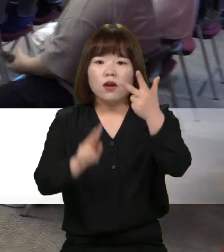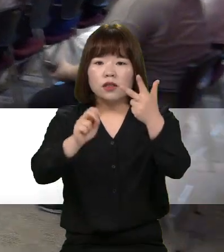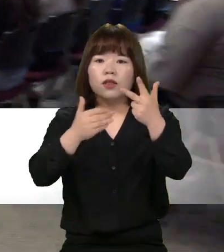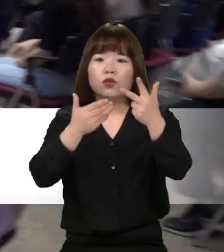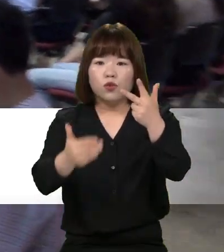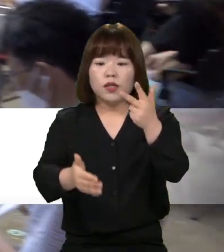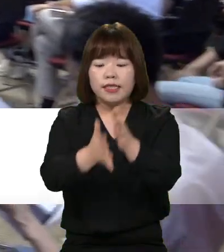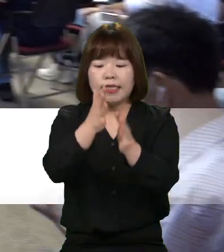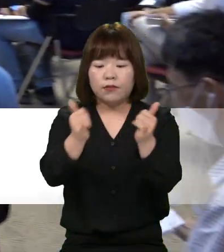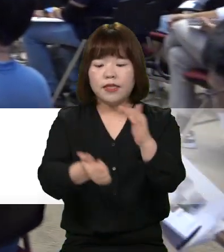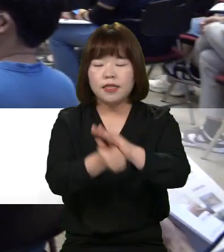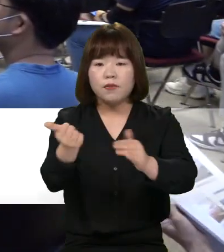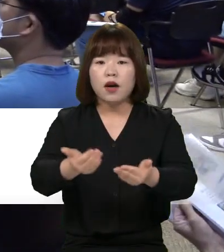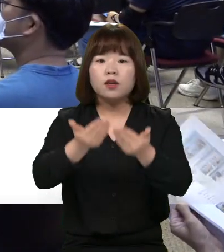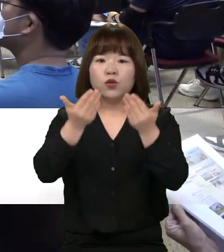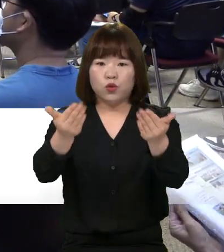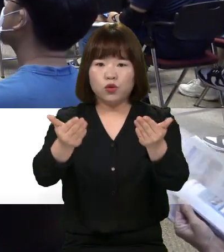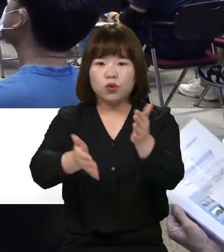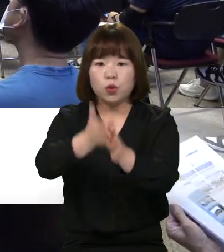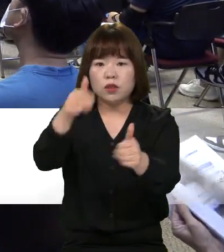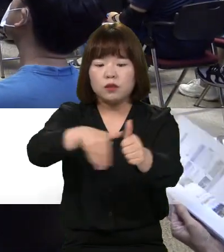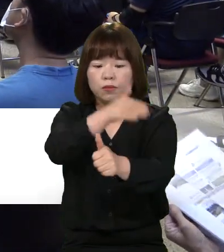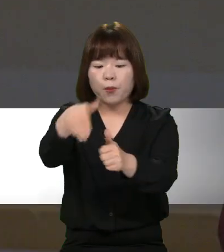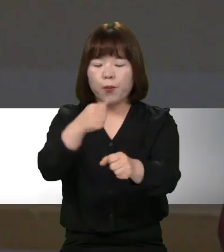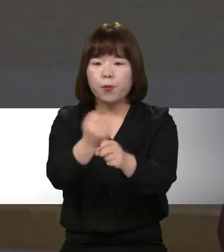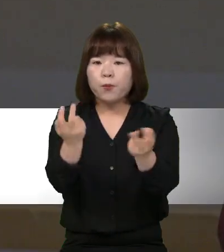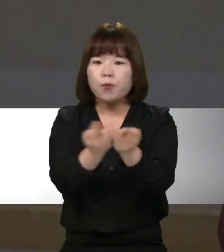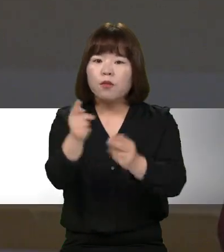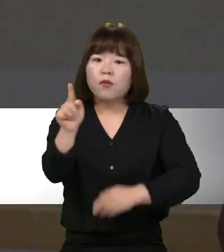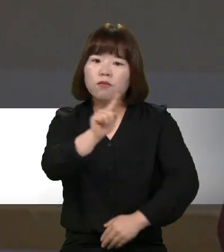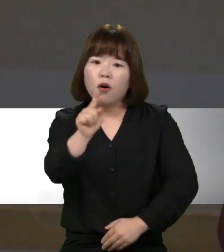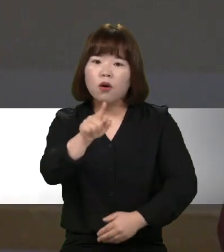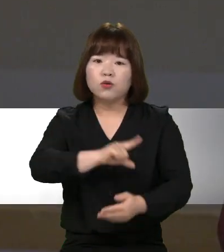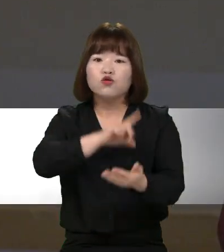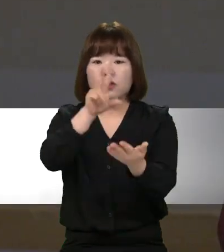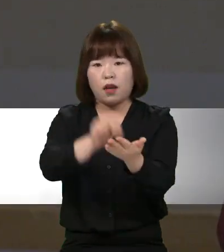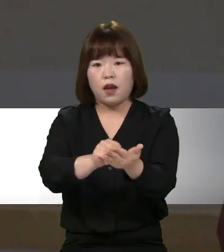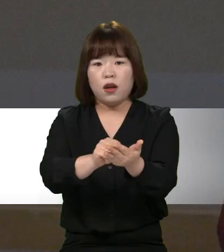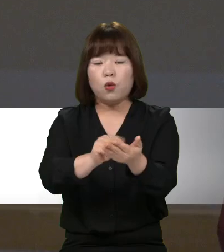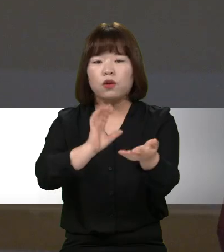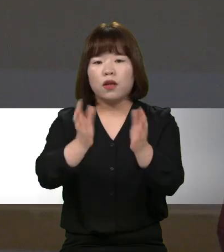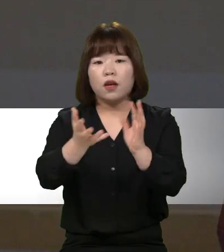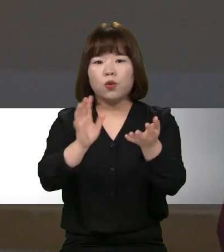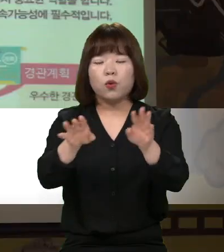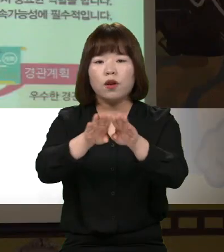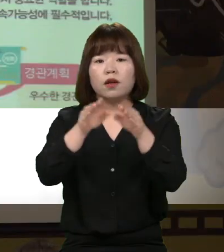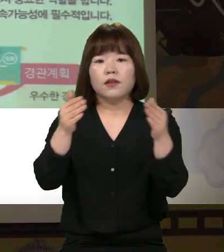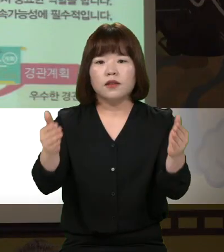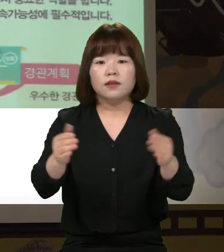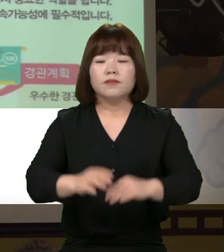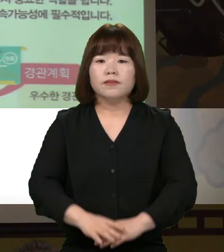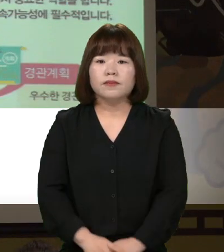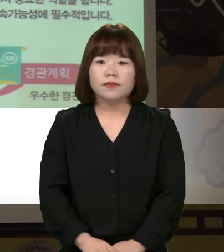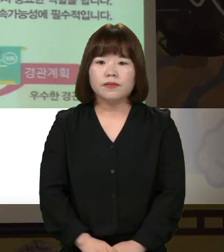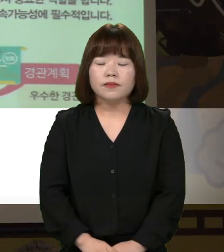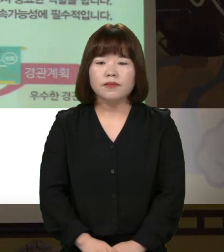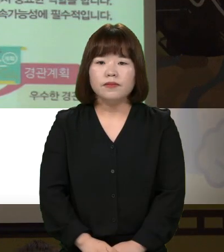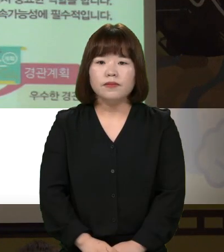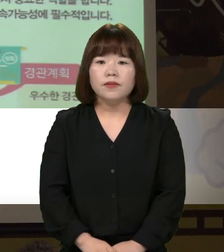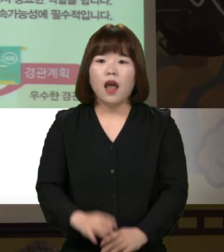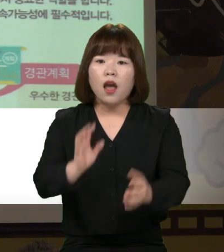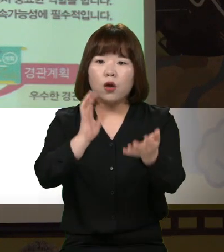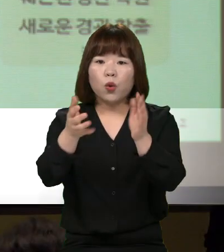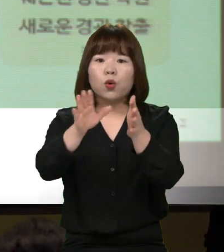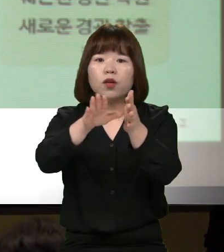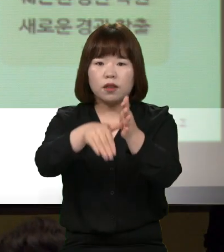포항시는 29일 시민에게 희망을 주는 도시경관 어떻게 만들 것인가 를 주제로 도시경관 대 토론회를 개최했습니다